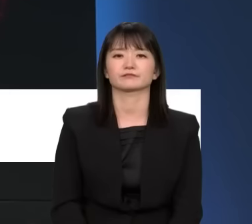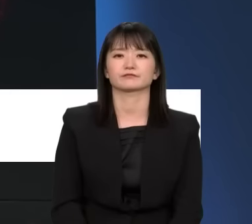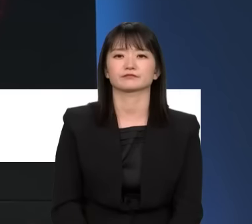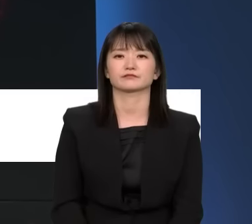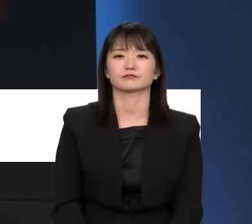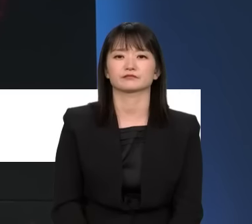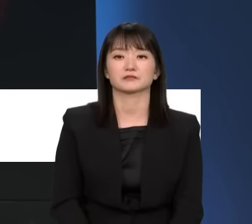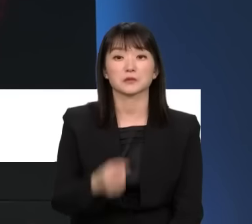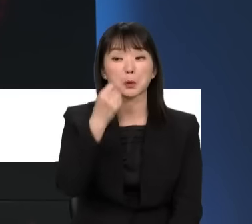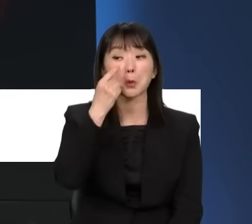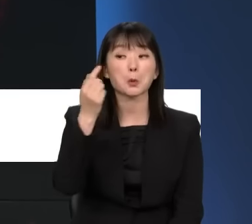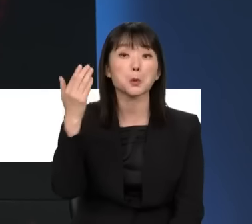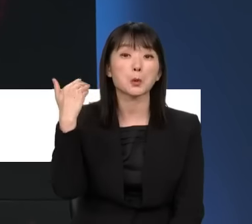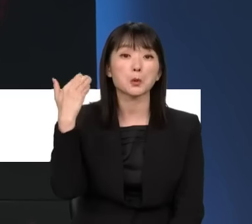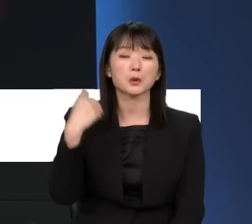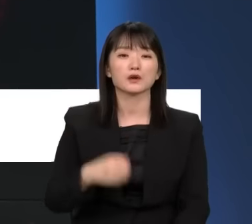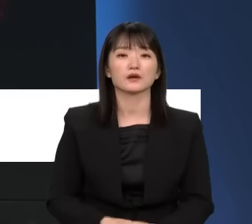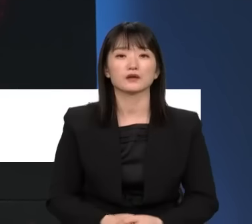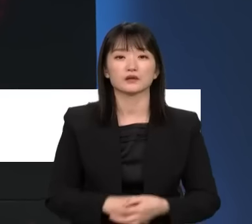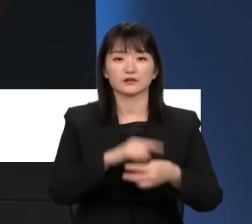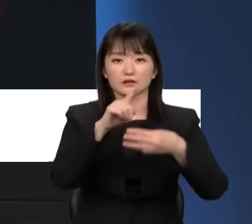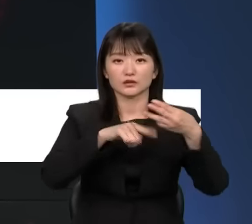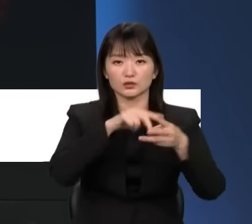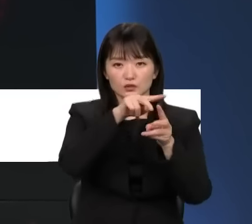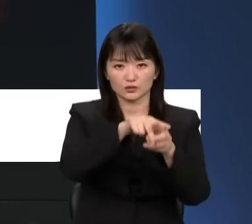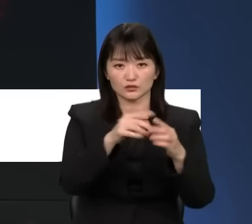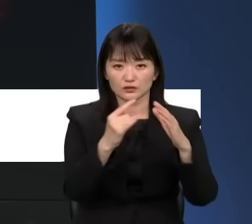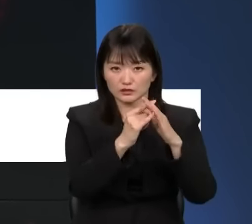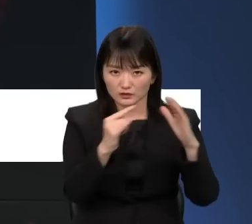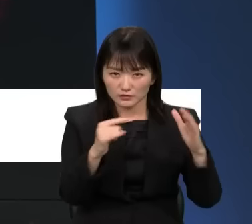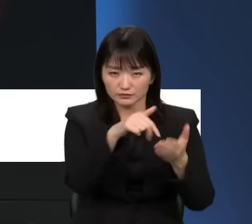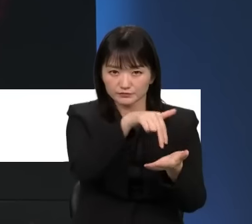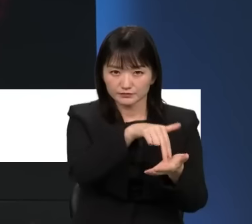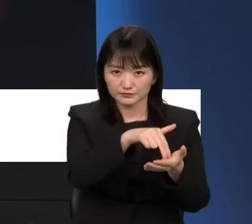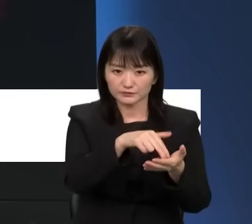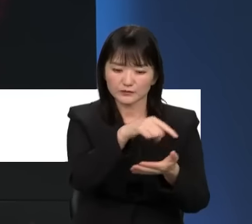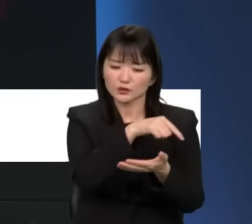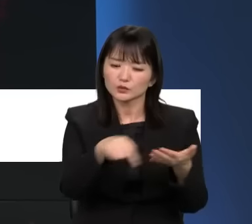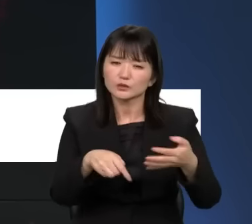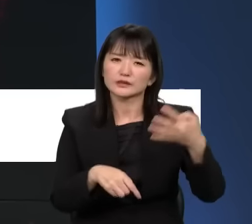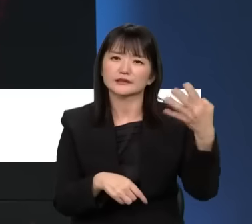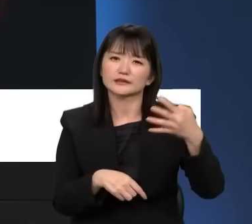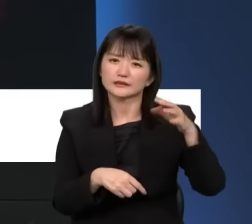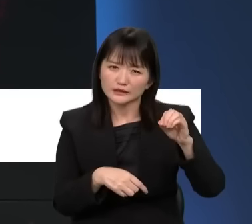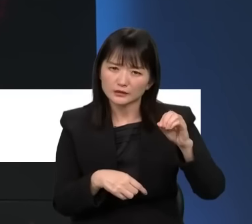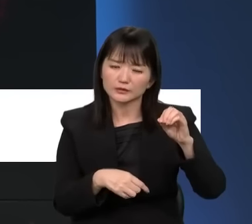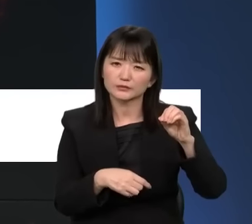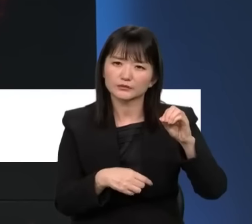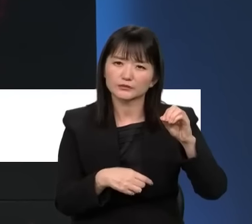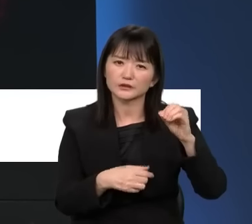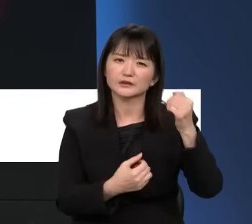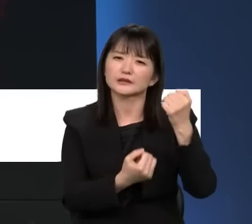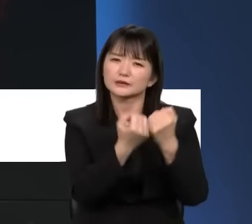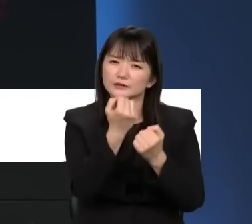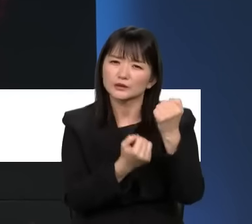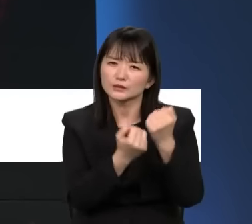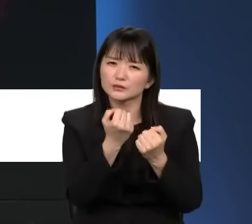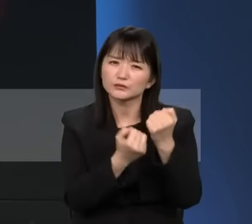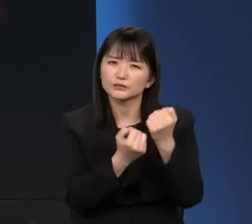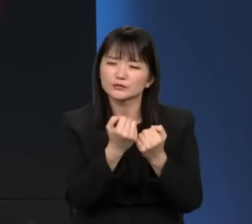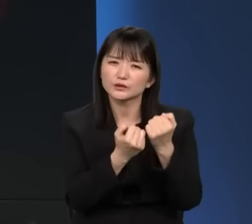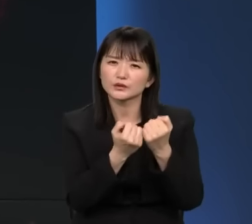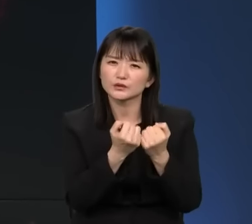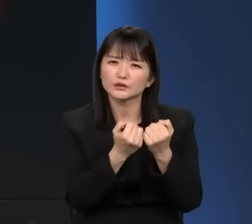이보다 불과 한 달 전에 유보 캠프에서 약 4천만 원의 손실을 봤다는 해명이 사실과 거리가 있다고 이미